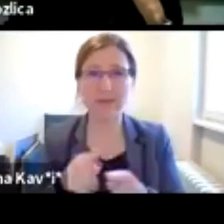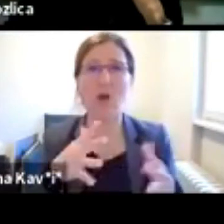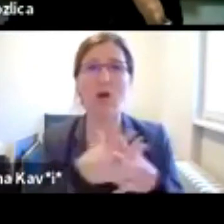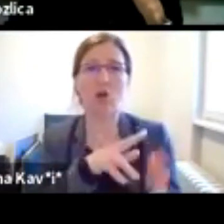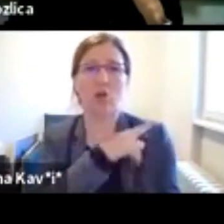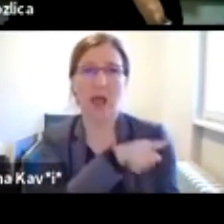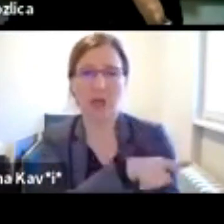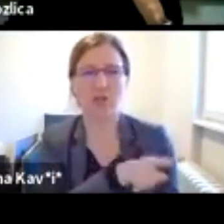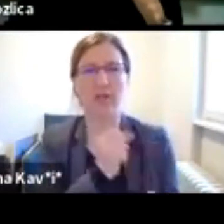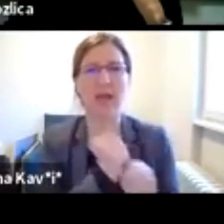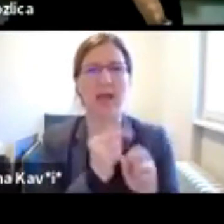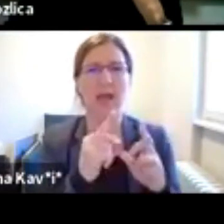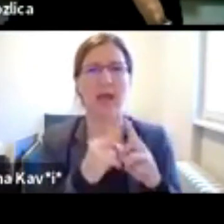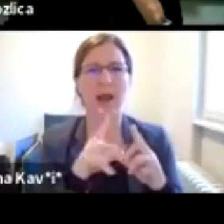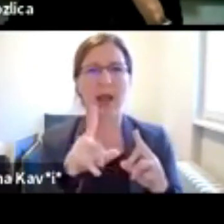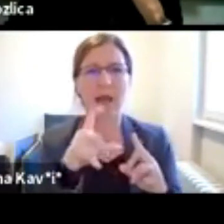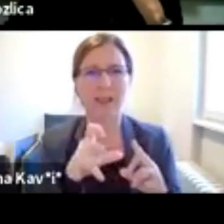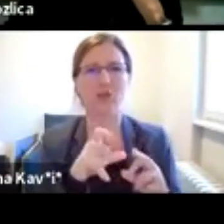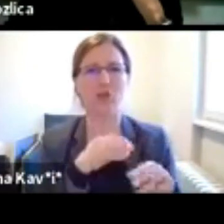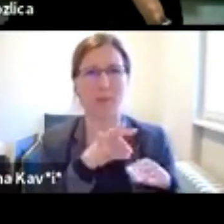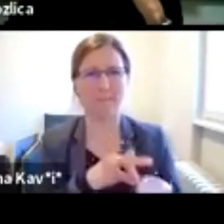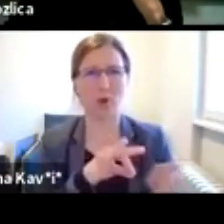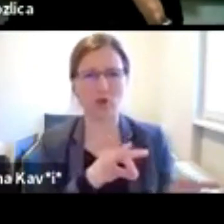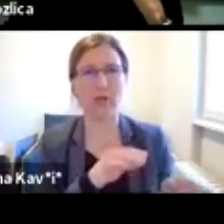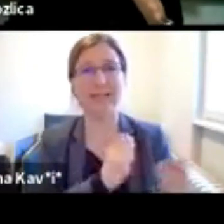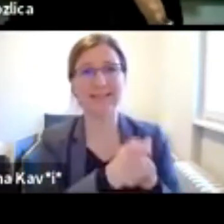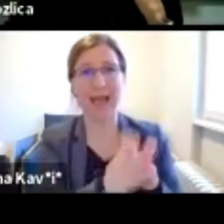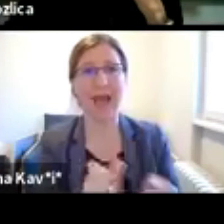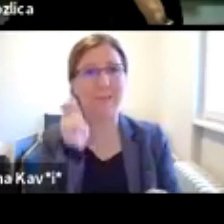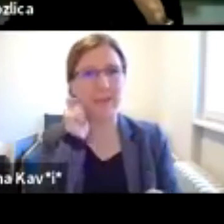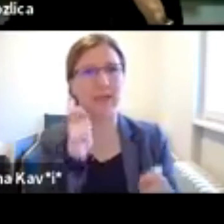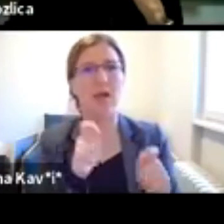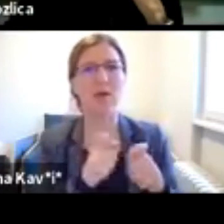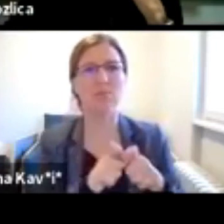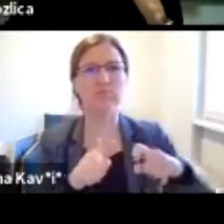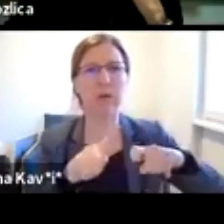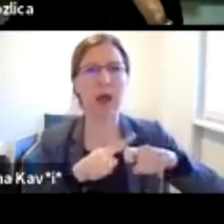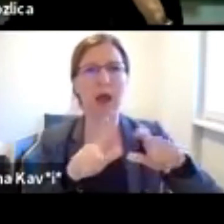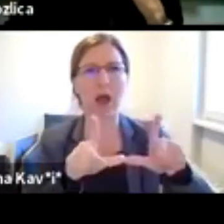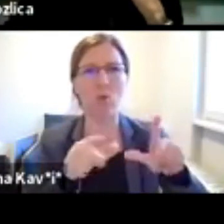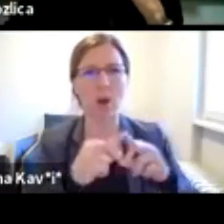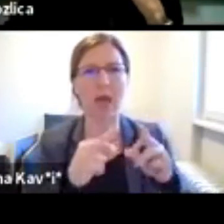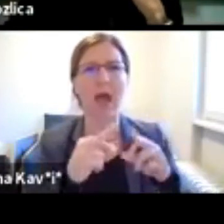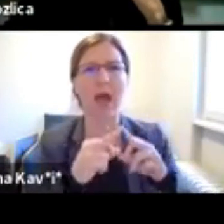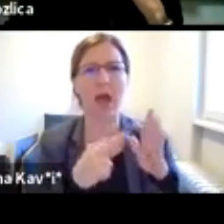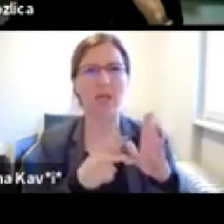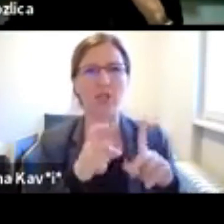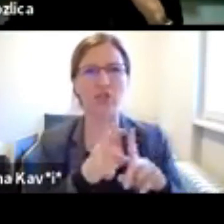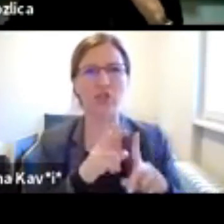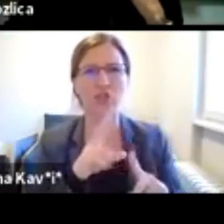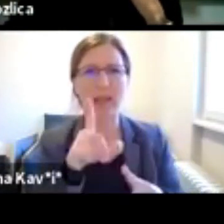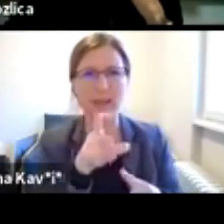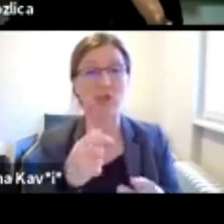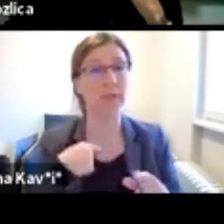Romane Galić, pročelnice, njezine zamjenice, Marinke Bakule, Anđelić. Ali moram reći da je i